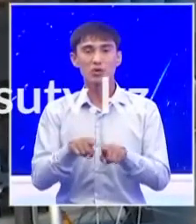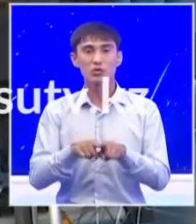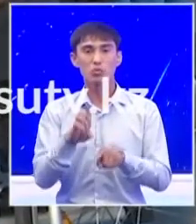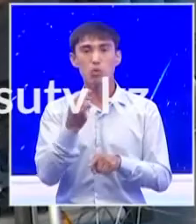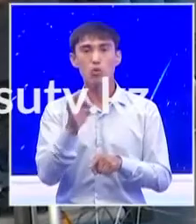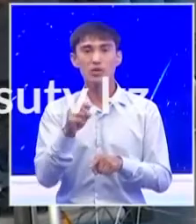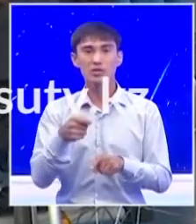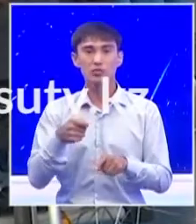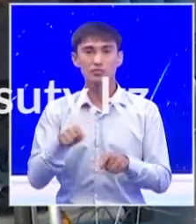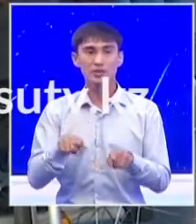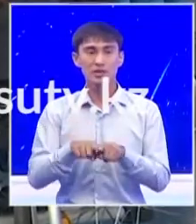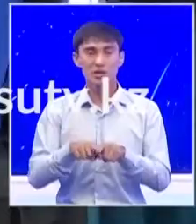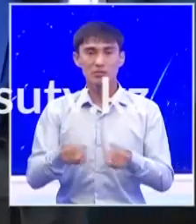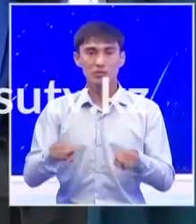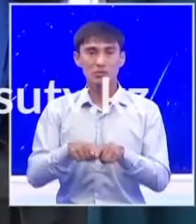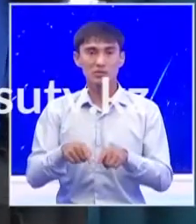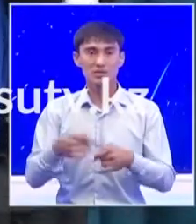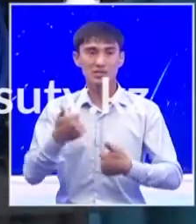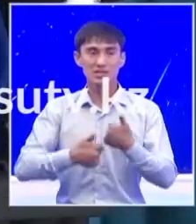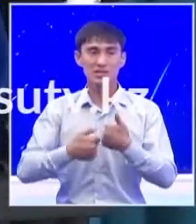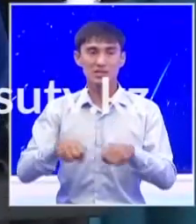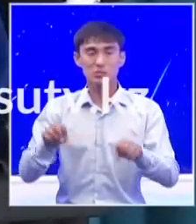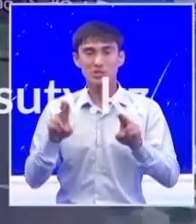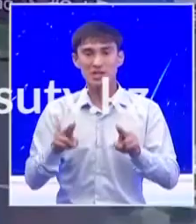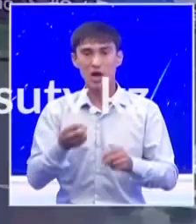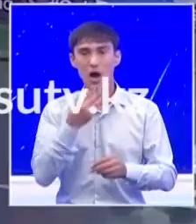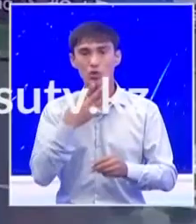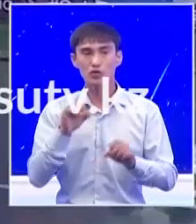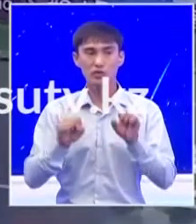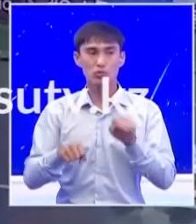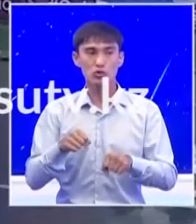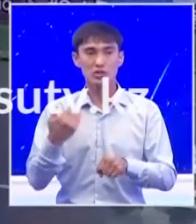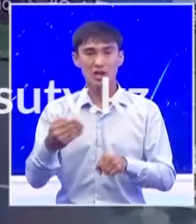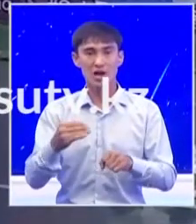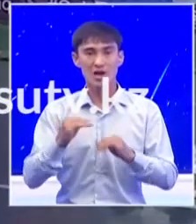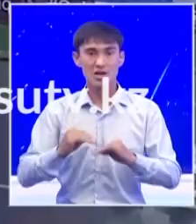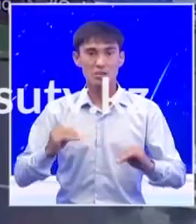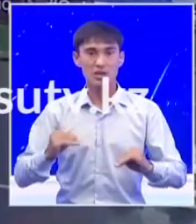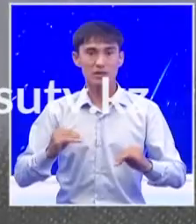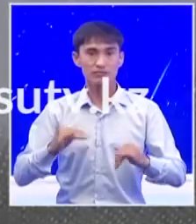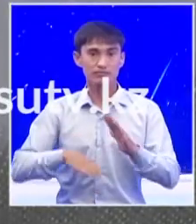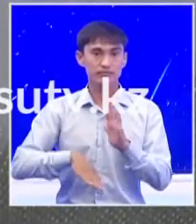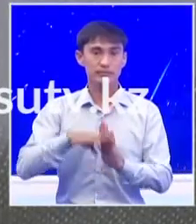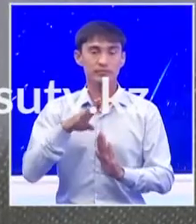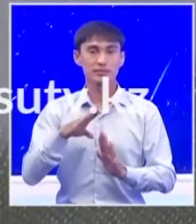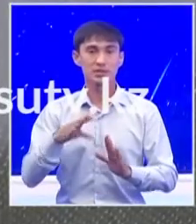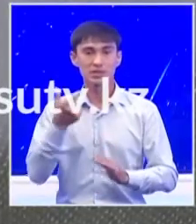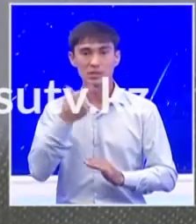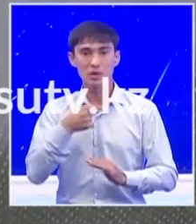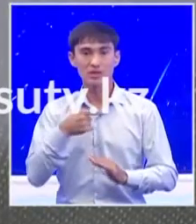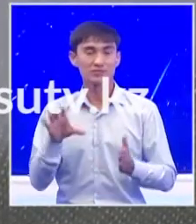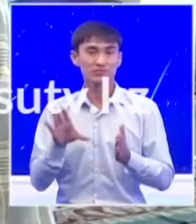Паралимпийских игр. Подобные состязания, по словам специалистов, хорошая возможность для ребят реализовать себя и зарядиться